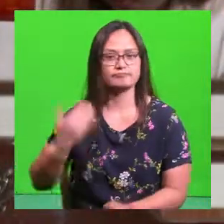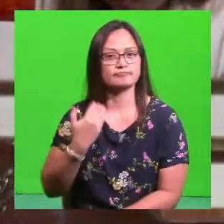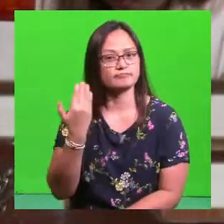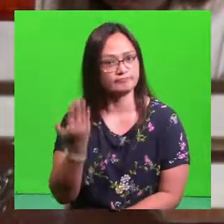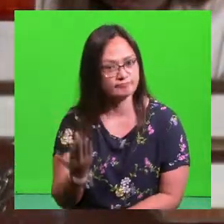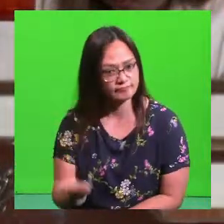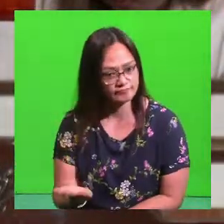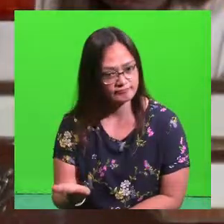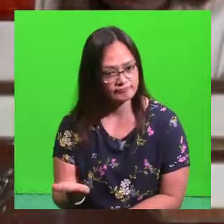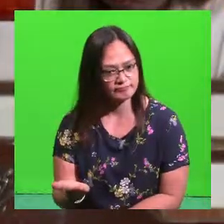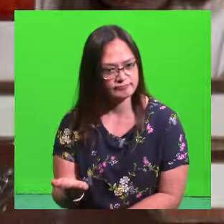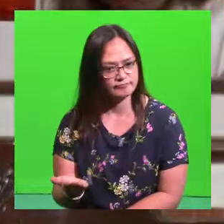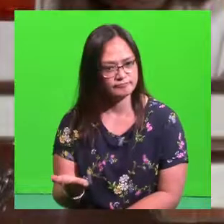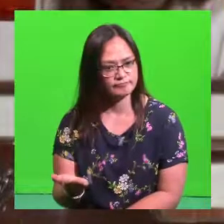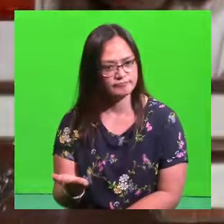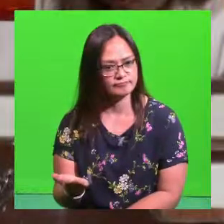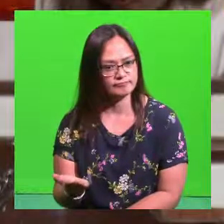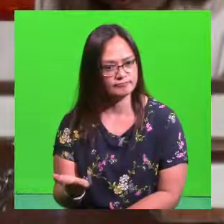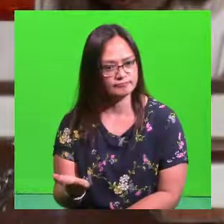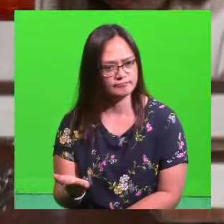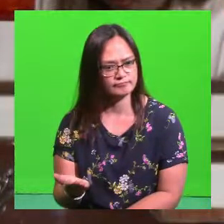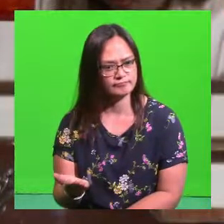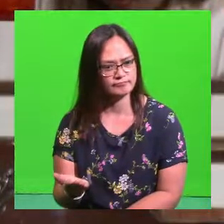dumaan sa napakalaking pasakit,